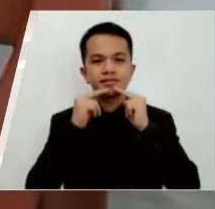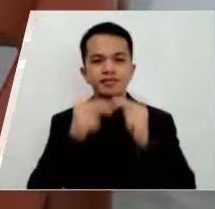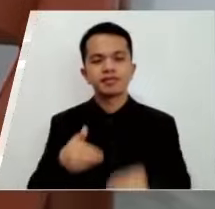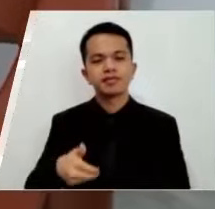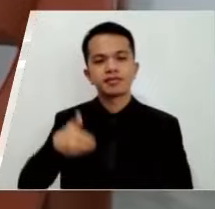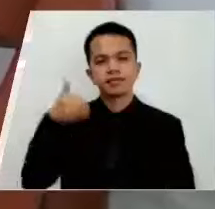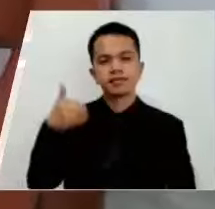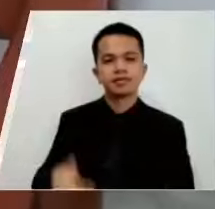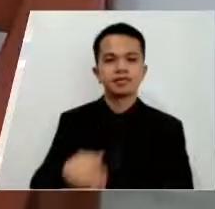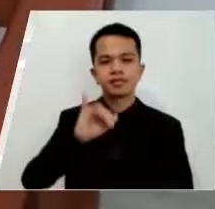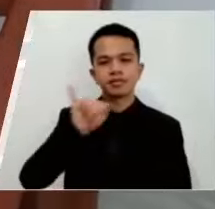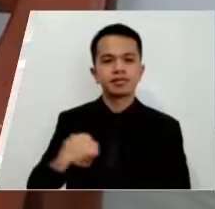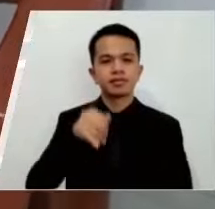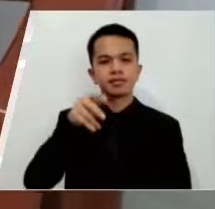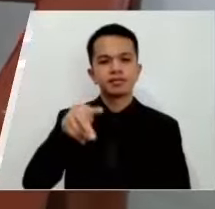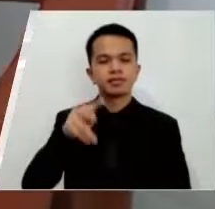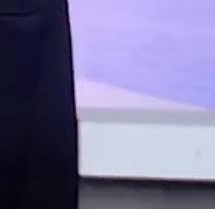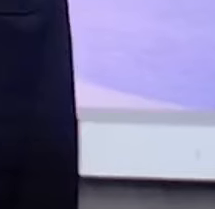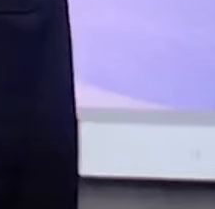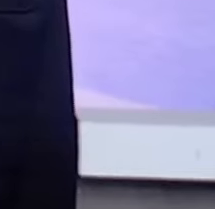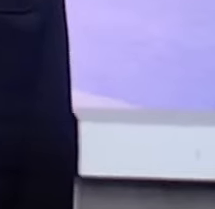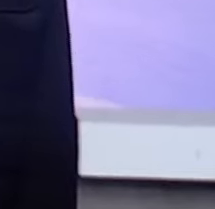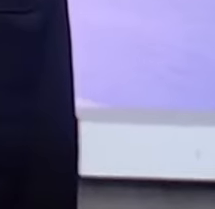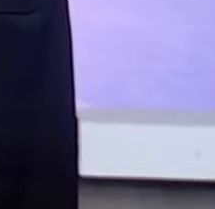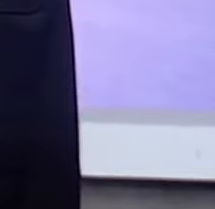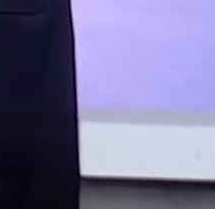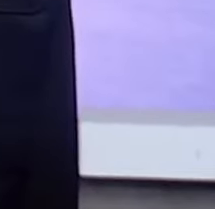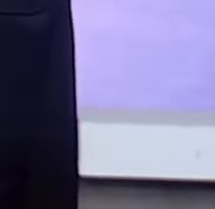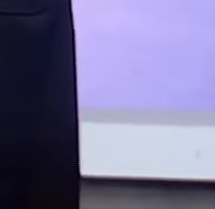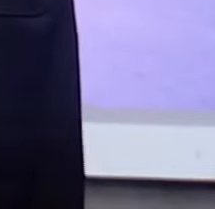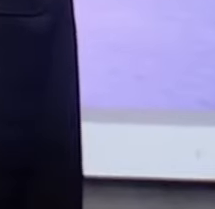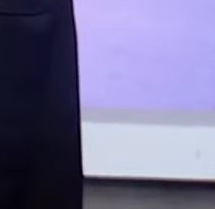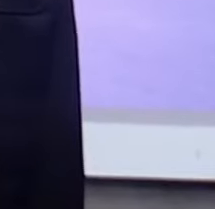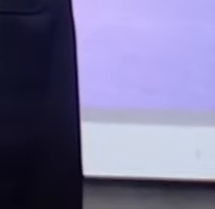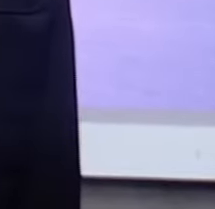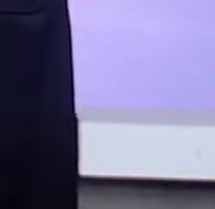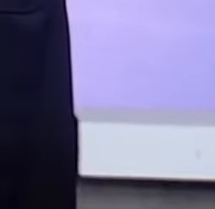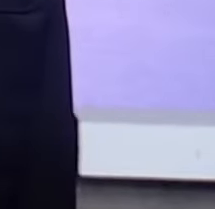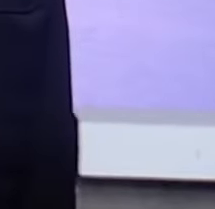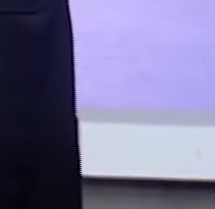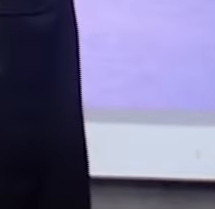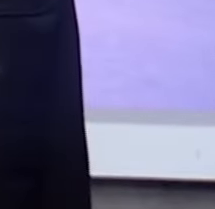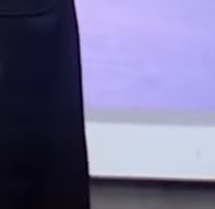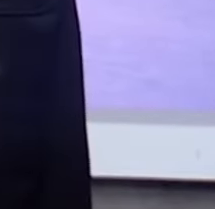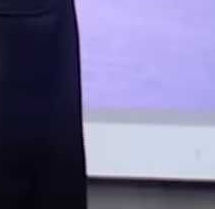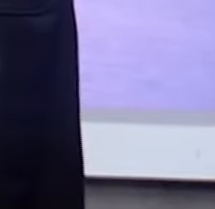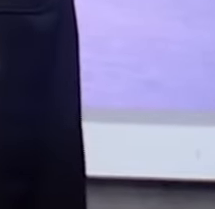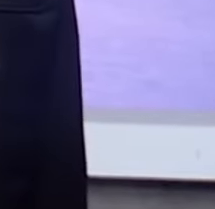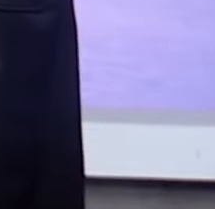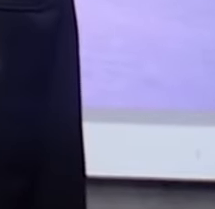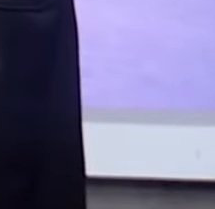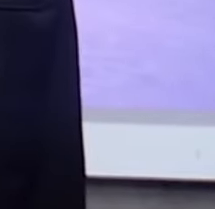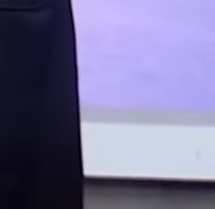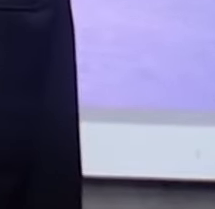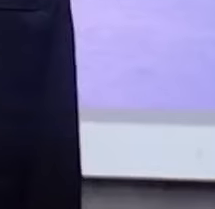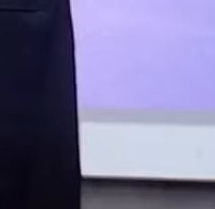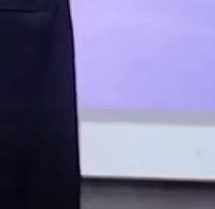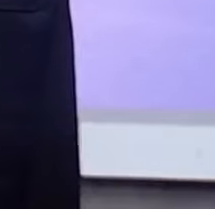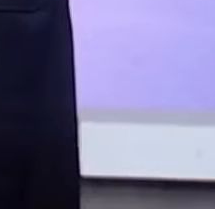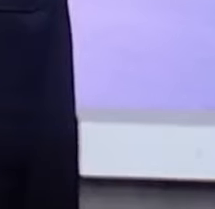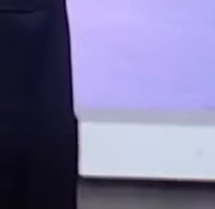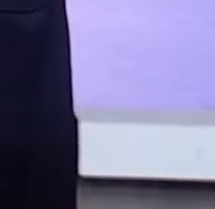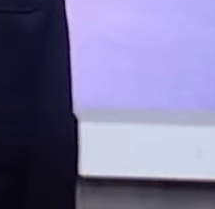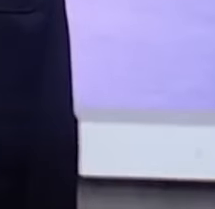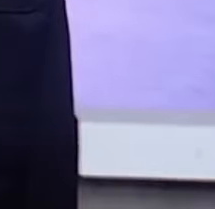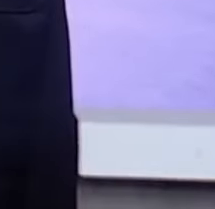JP Soriano ang inyong saksi. Mga kapuso, sama-sama tayong maging saksi. Mag-subscribe sa GMA